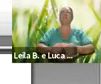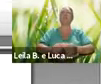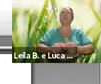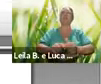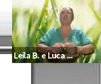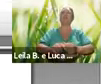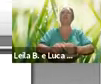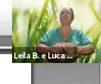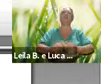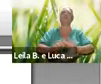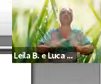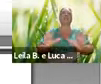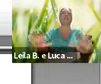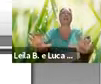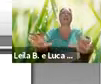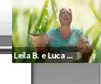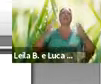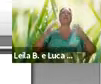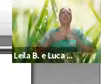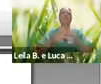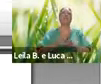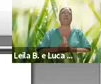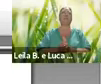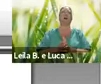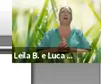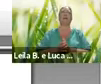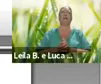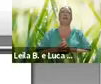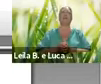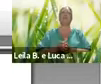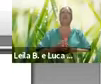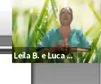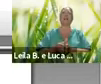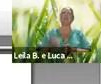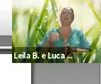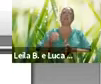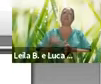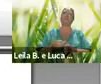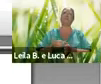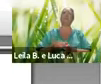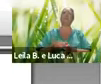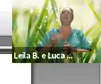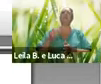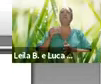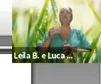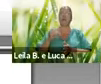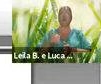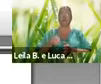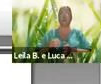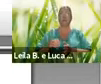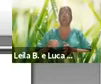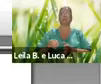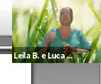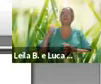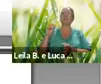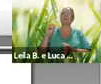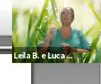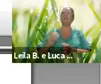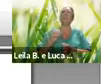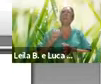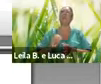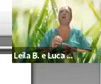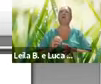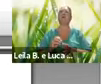irradiante, getta fuori da sé i principi spirituali condensati in una forza misurabile